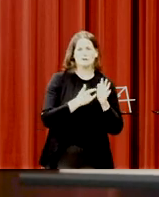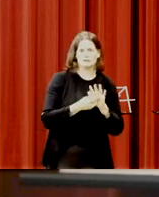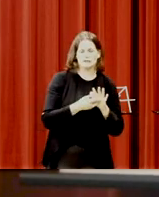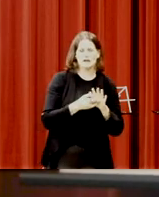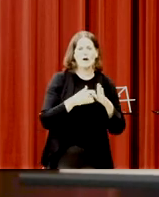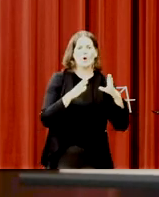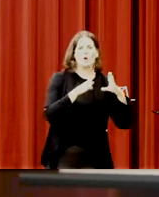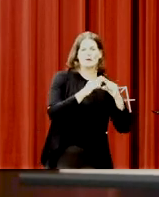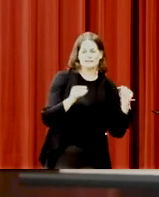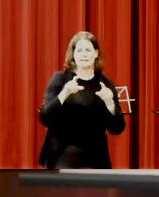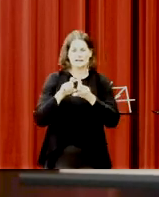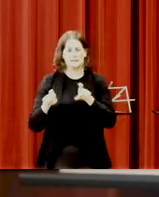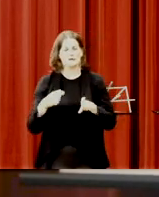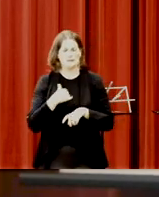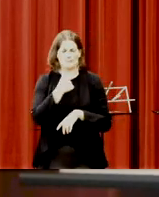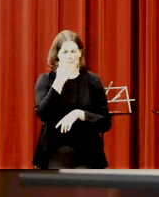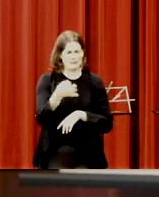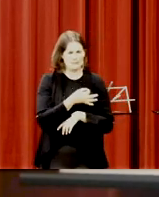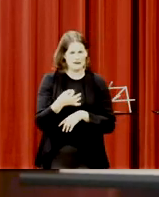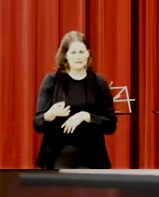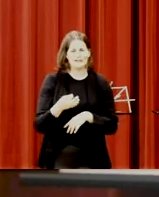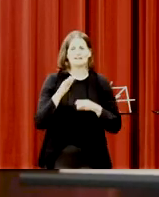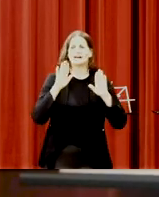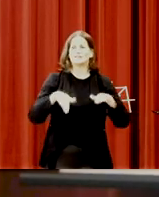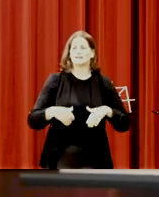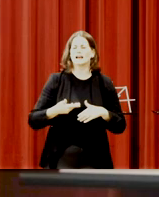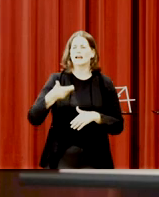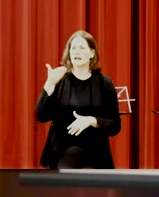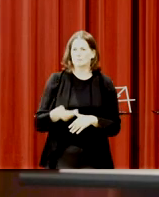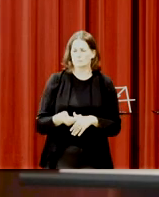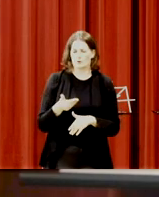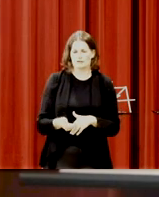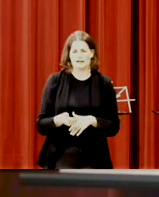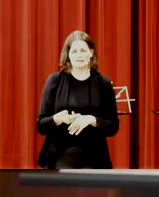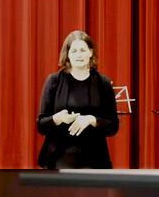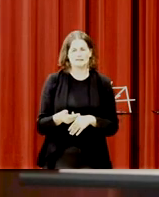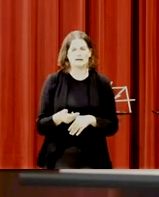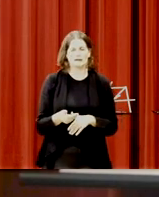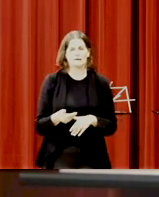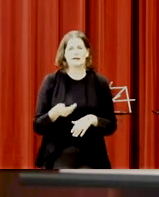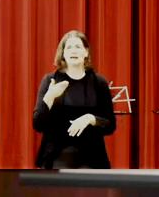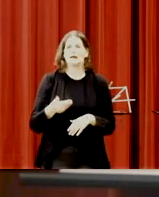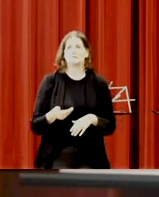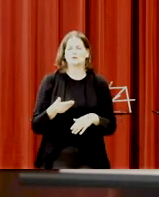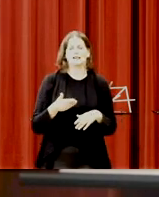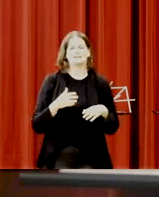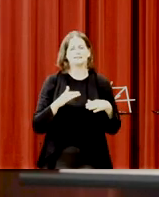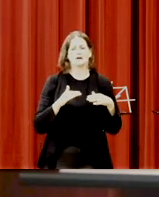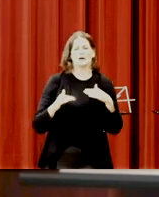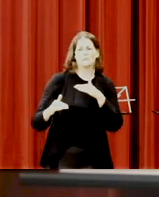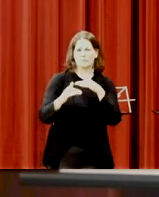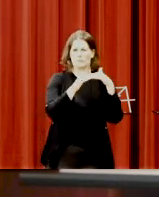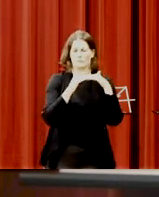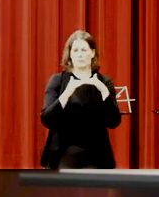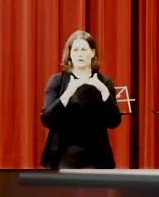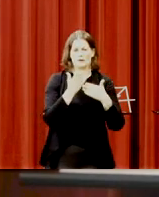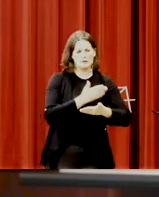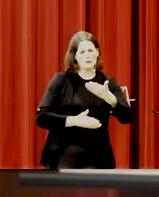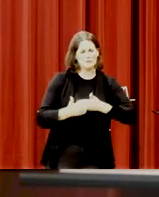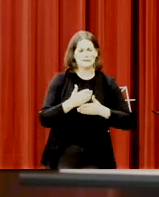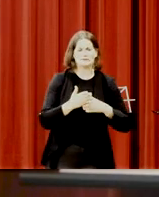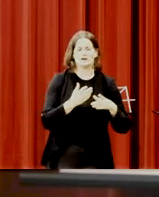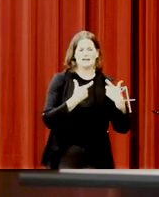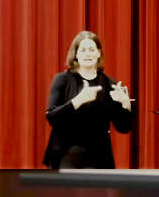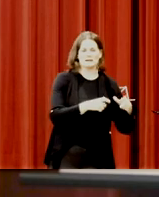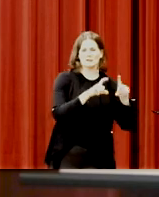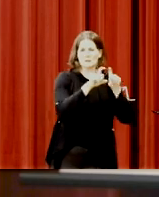que ha d'existir entre el sector privat, l'administració pública i la universitat per dur endavant. És un gran encert, crec,